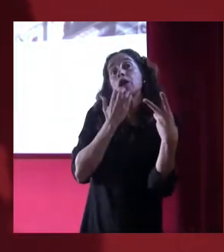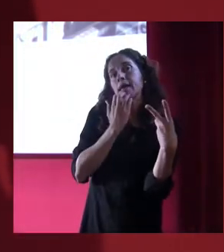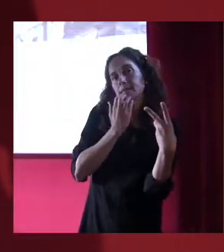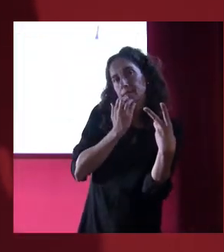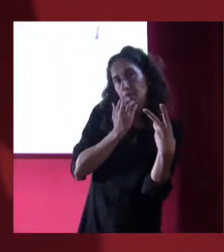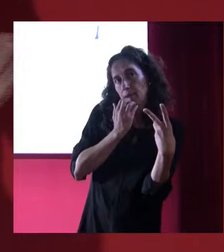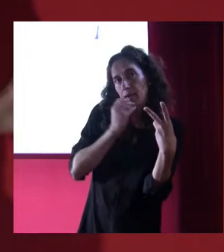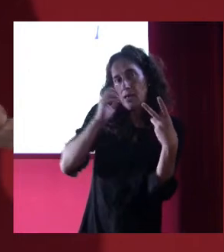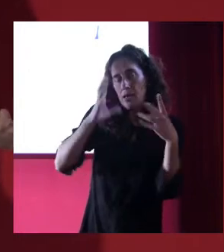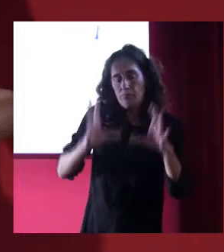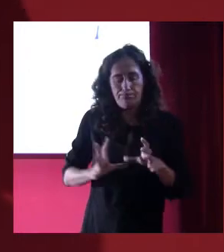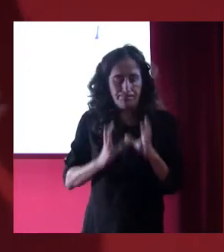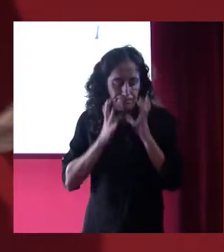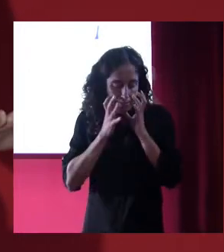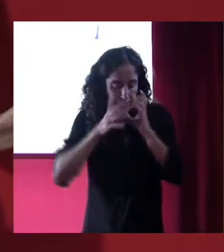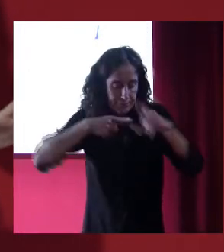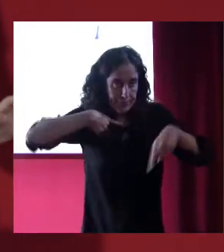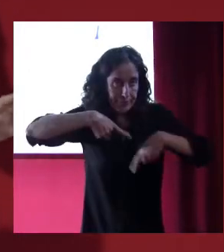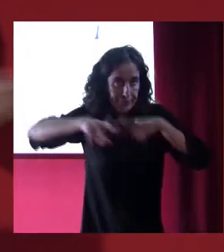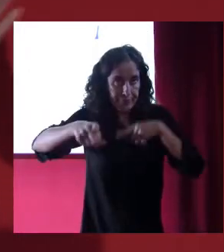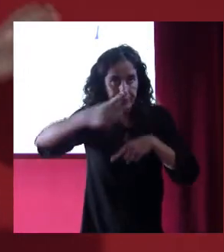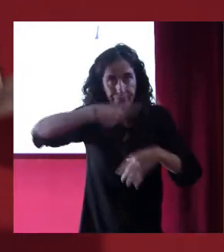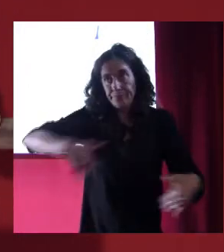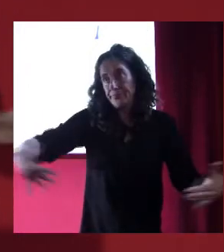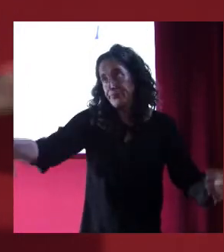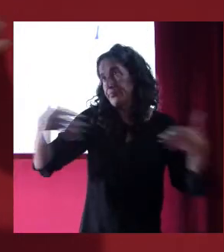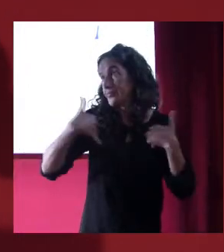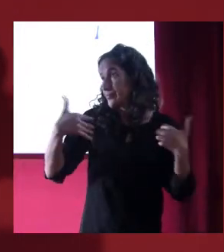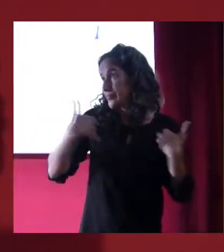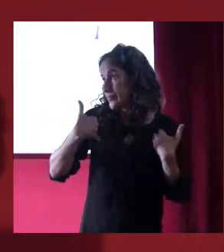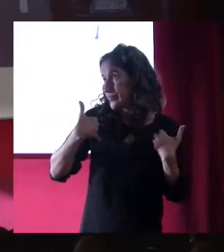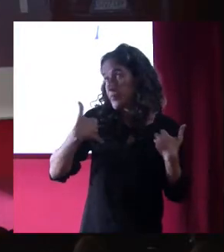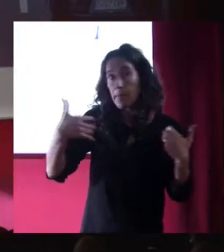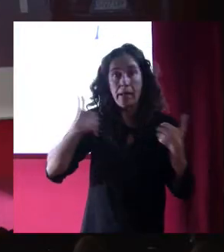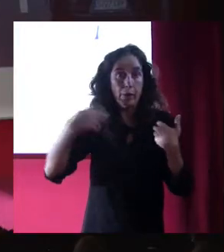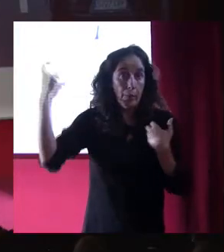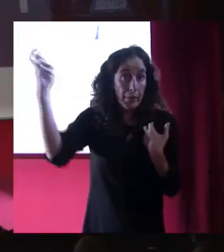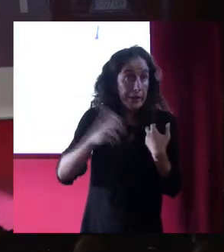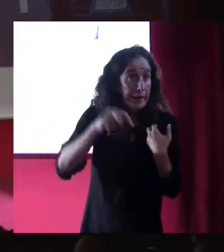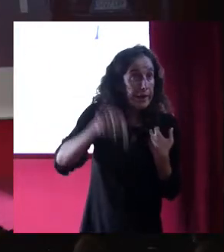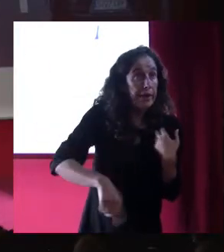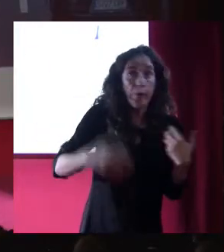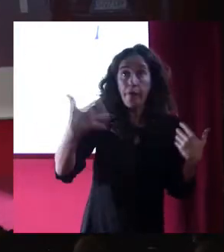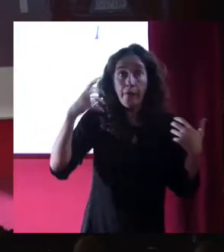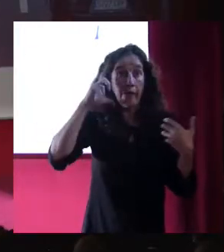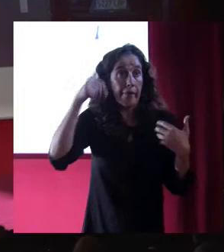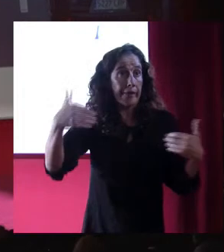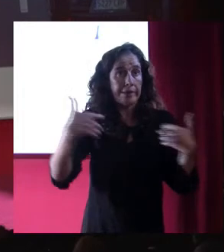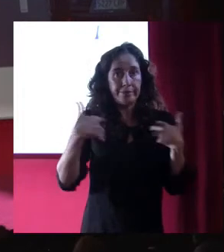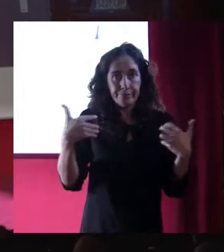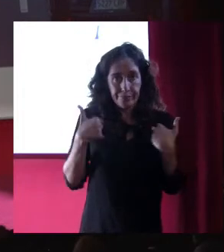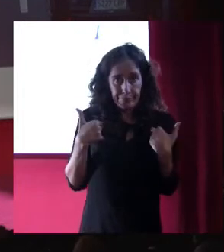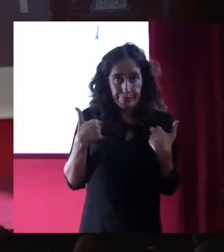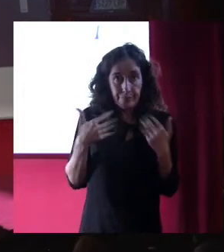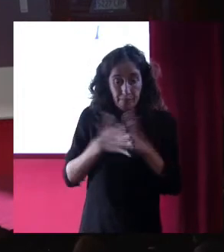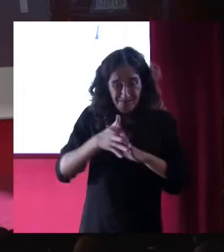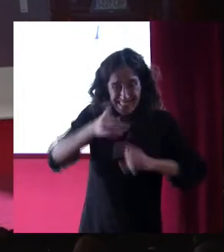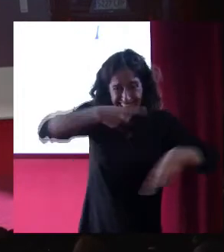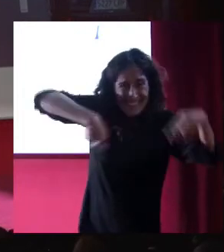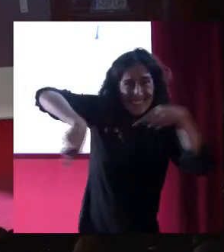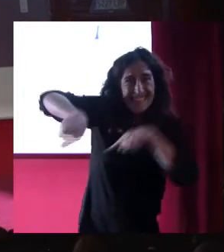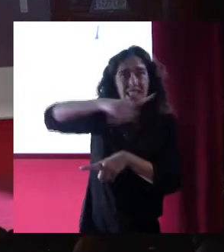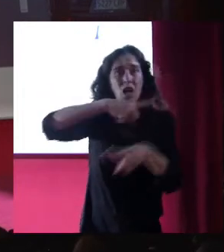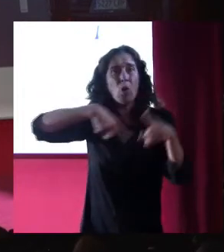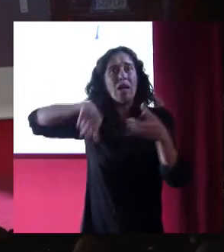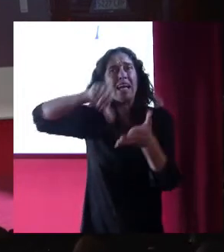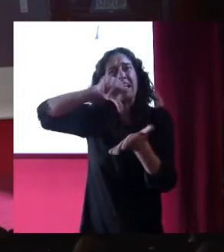la mobilitat, el que patim cada dia, el que heu patit per venir aquí i el que patiu cada dia. Han convertit circular per Barcelona